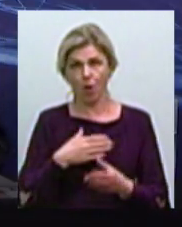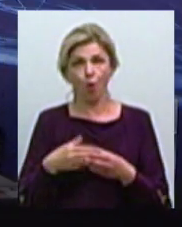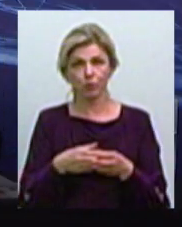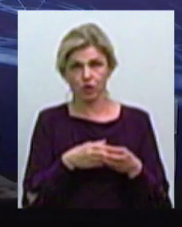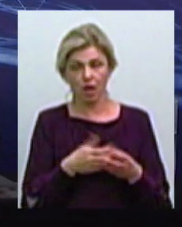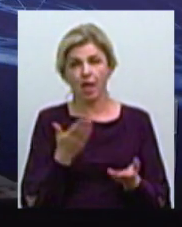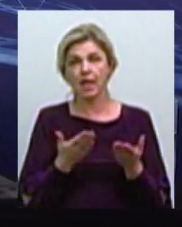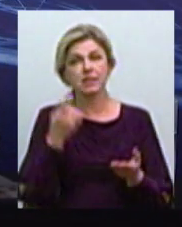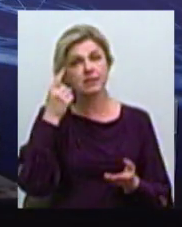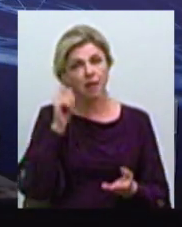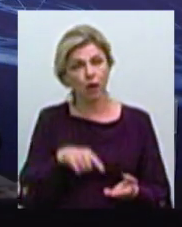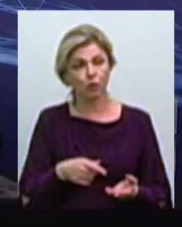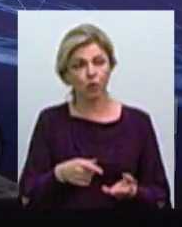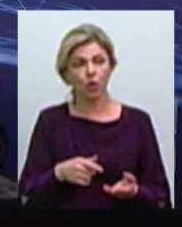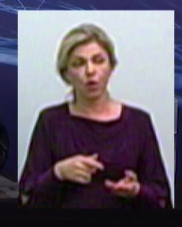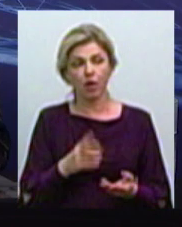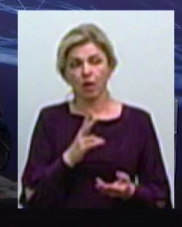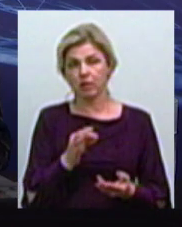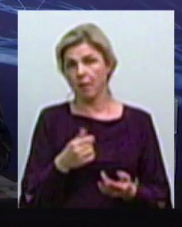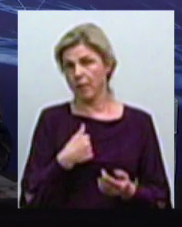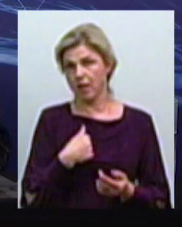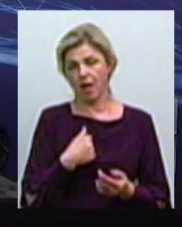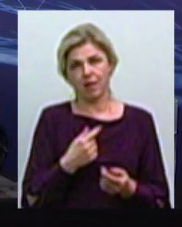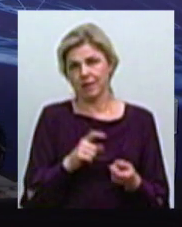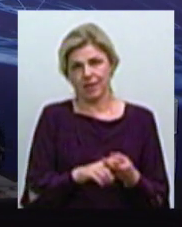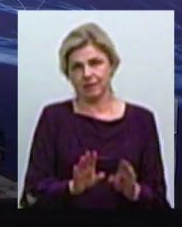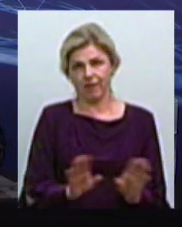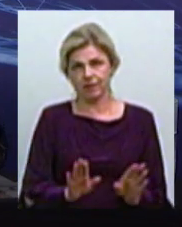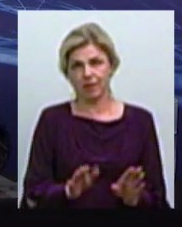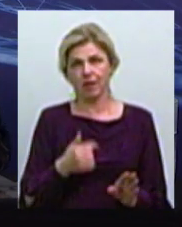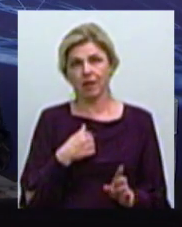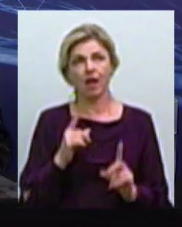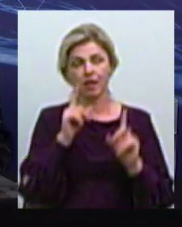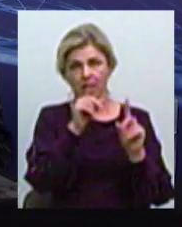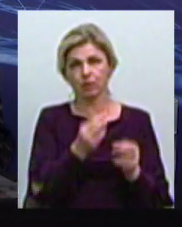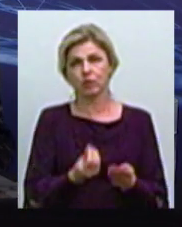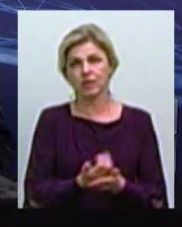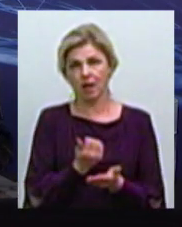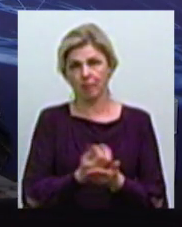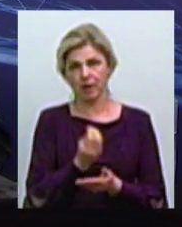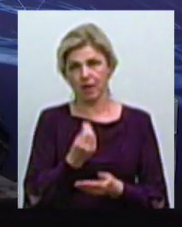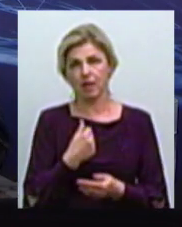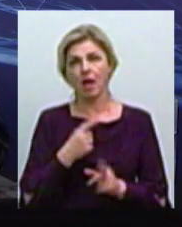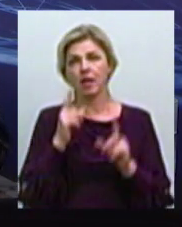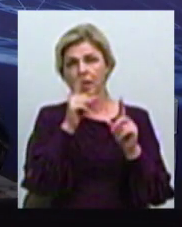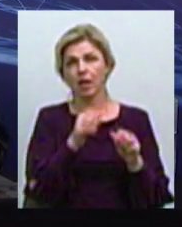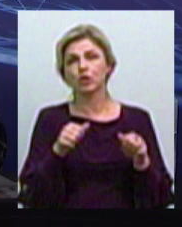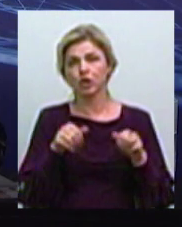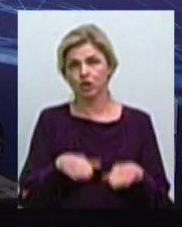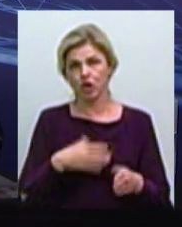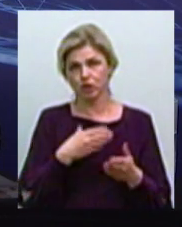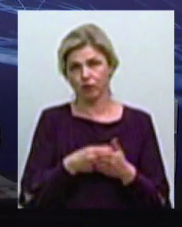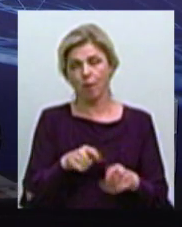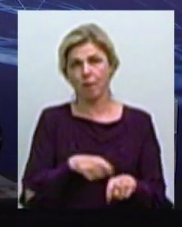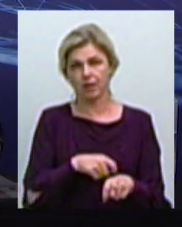если и знают, опять же, это меня не коснется. Я еду зарабатывать деньги, я еду решать свои материальные проблемы. Це буде